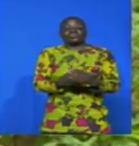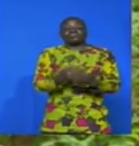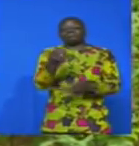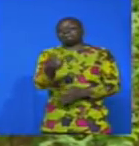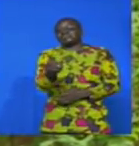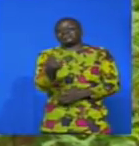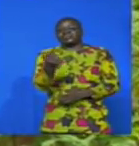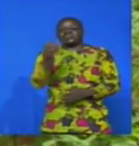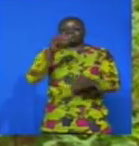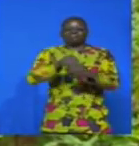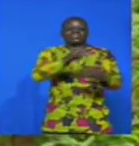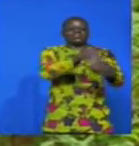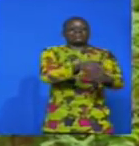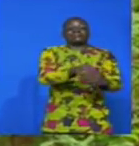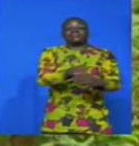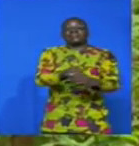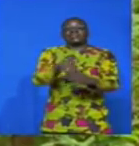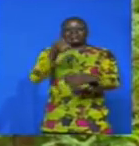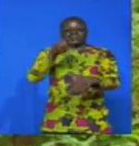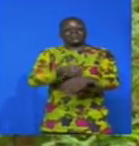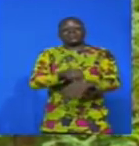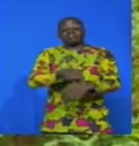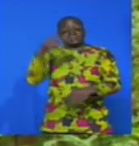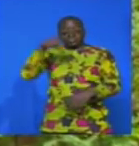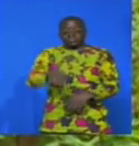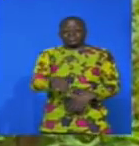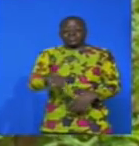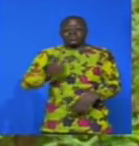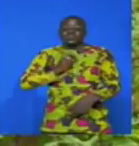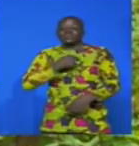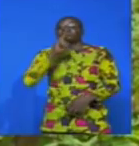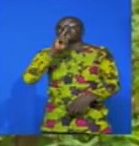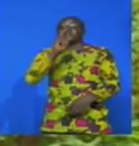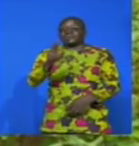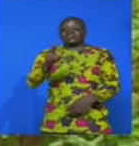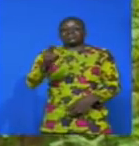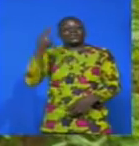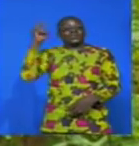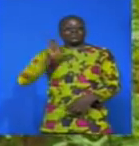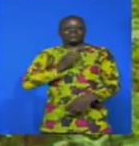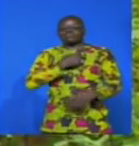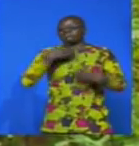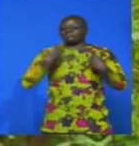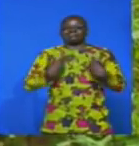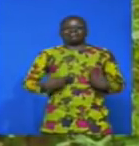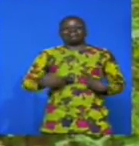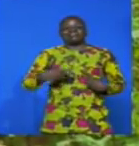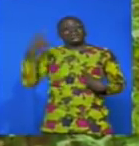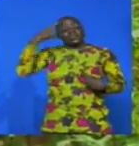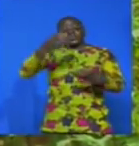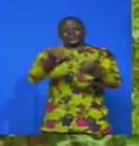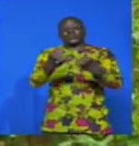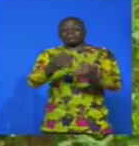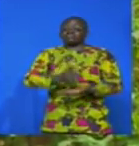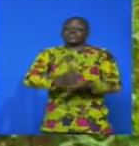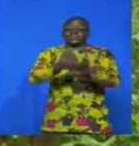les semences, le sol. Au point où nous en sommes, on est désemparés. On a vraiment besoin qu'on nous aide à